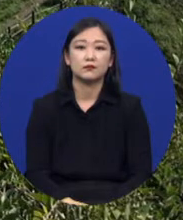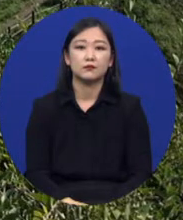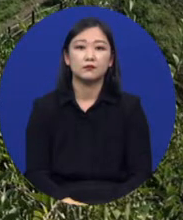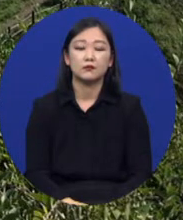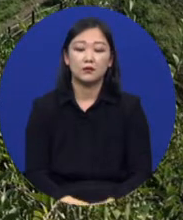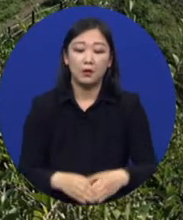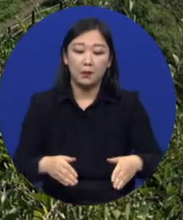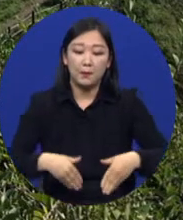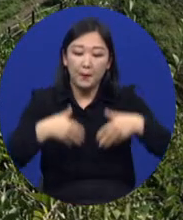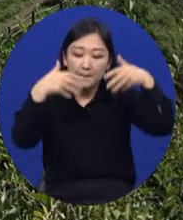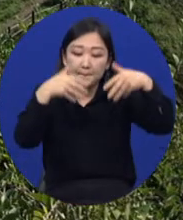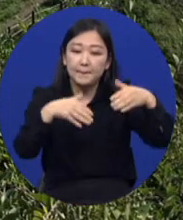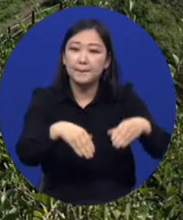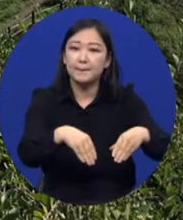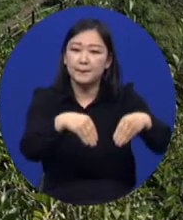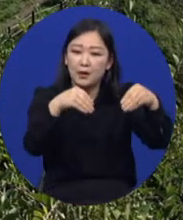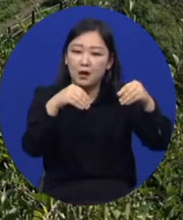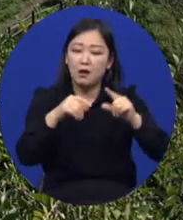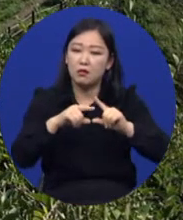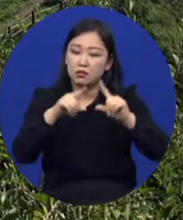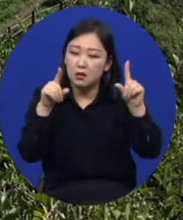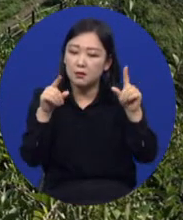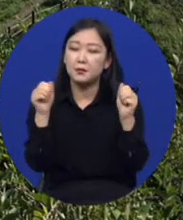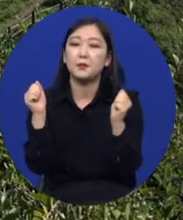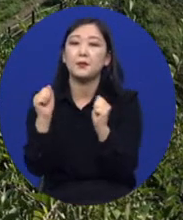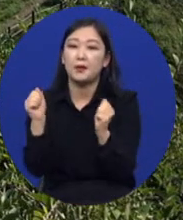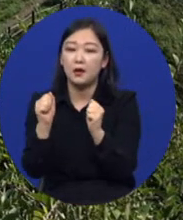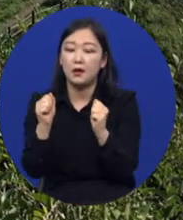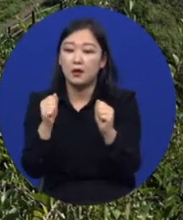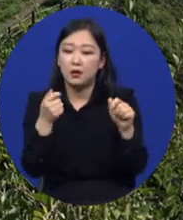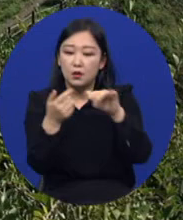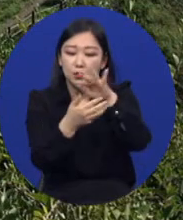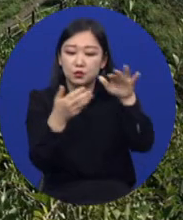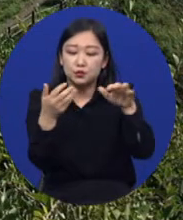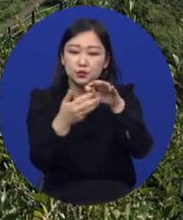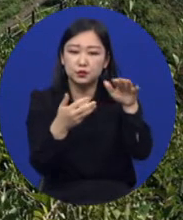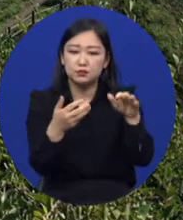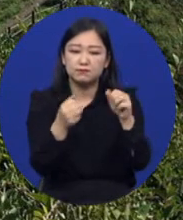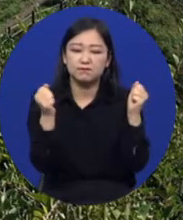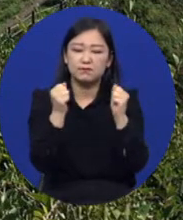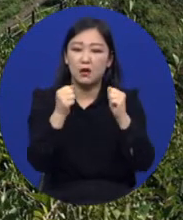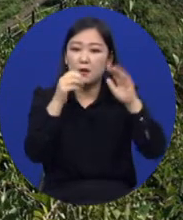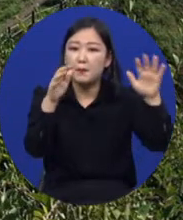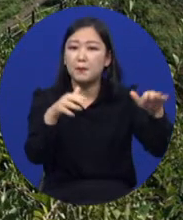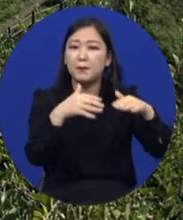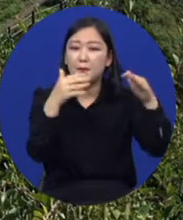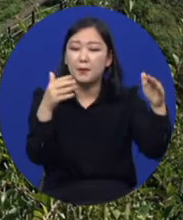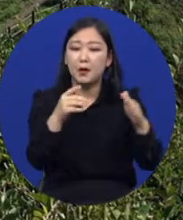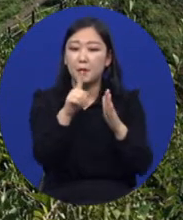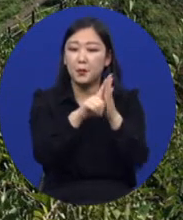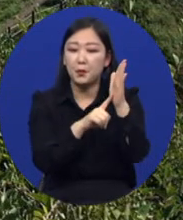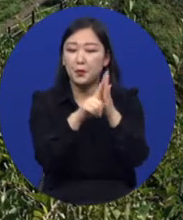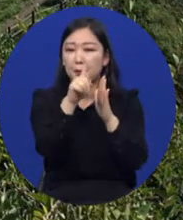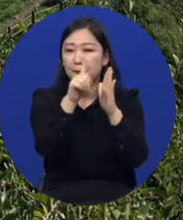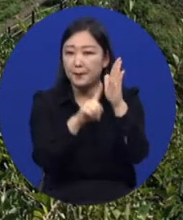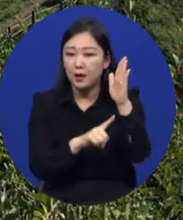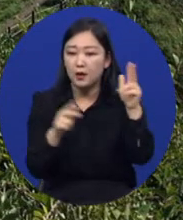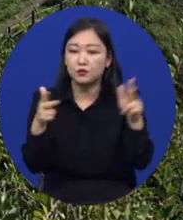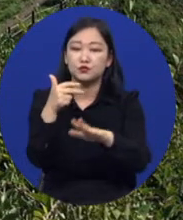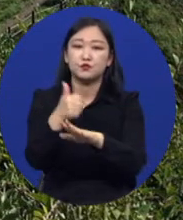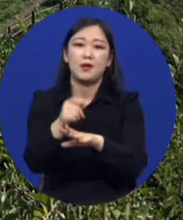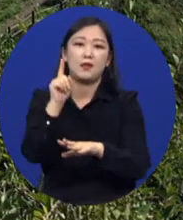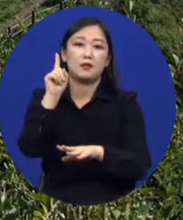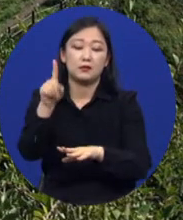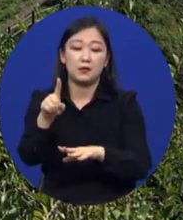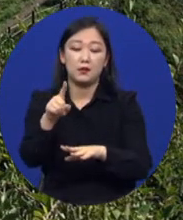봄 비가 그치고 날이 선선해 졌습니다 비 구름 뒤로 참 공기가 내려오면서 기온이 내려 갔는데요 주말인 내일은 대기